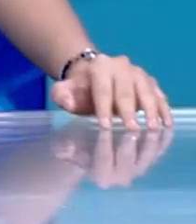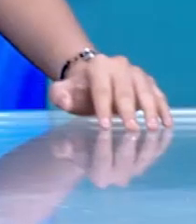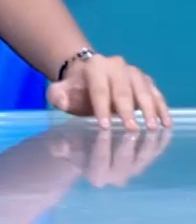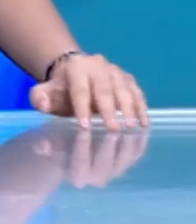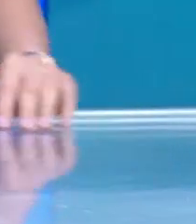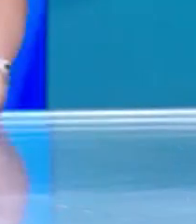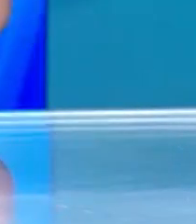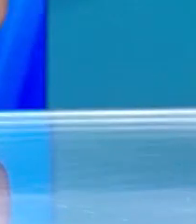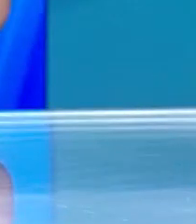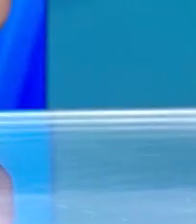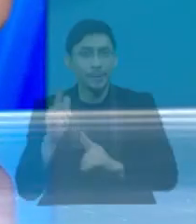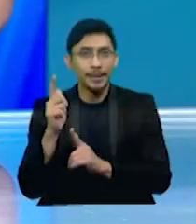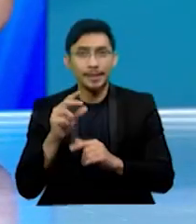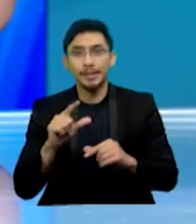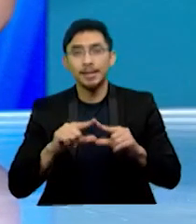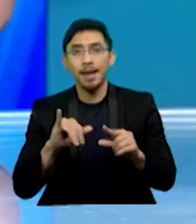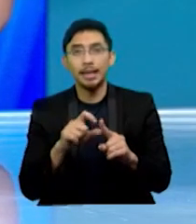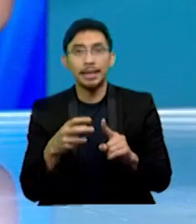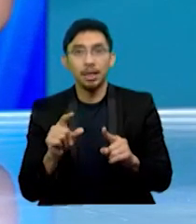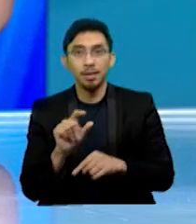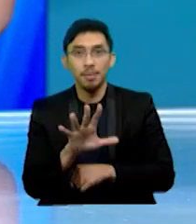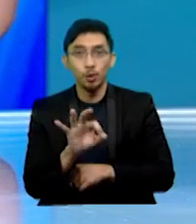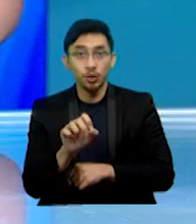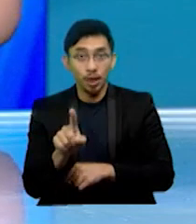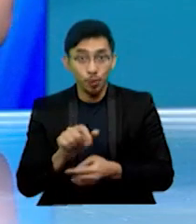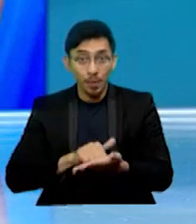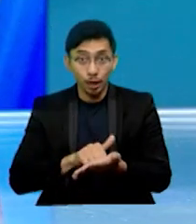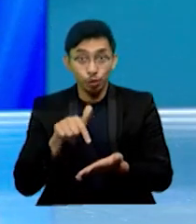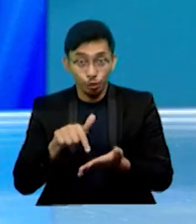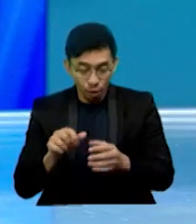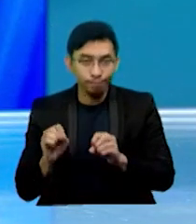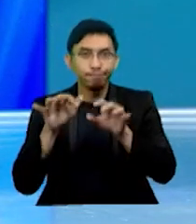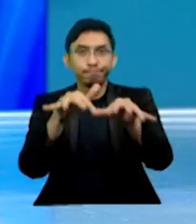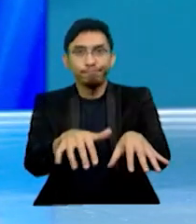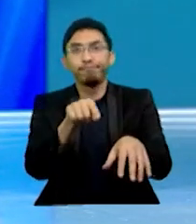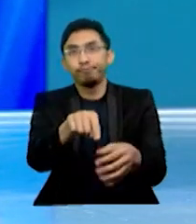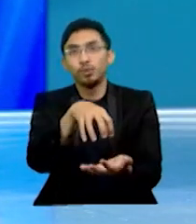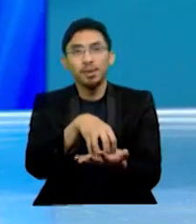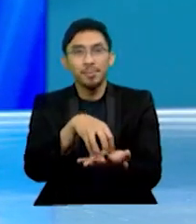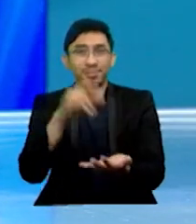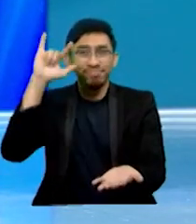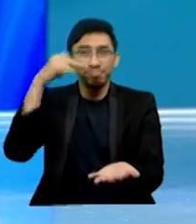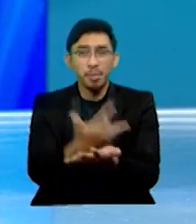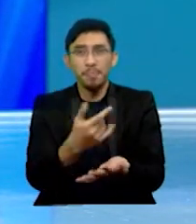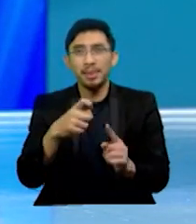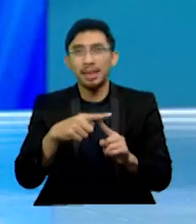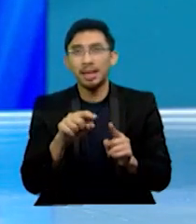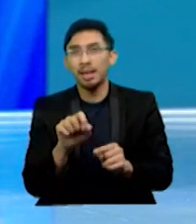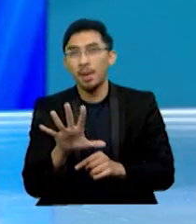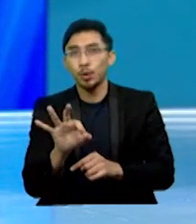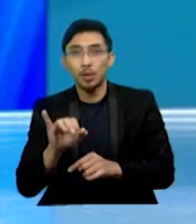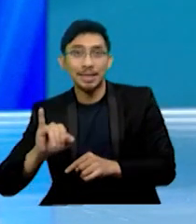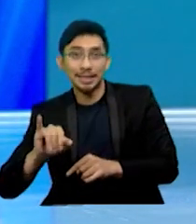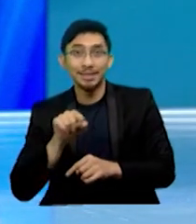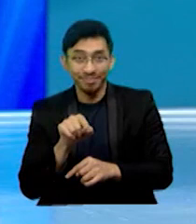Pemirsa, ratusan personil TNI Raider 501 Madiun diterjunkan ke lokasi jatuhnya pesawat T-50I Golden Eagle di Blora,